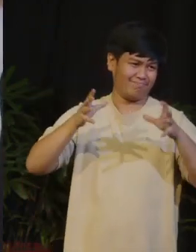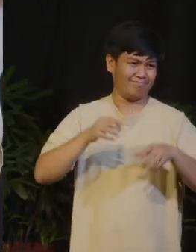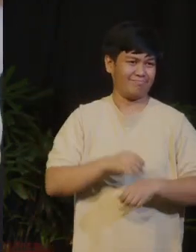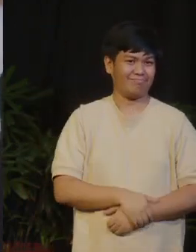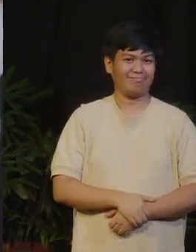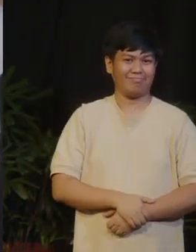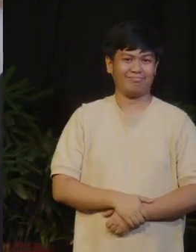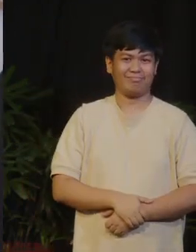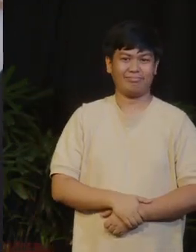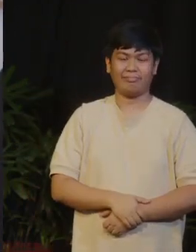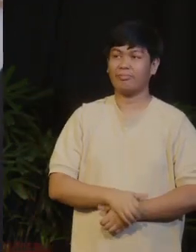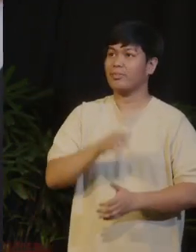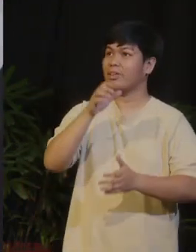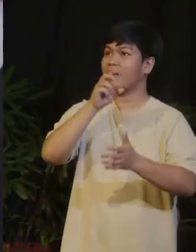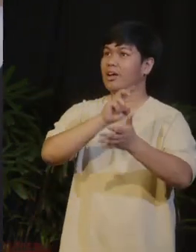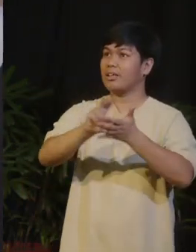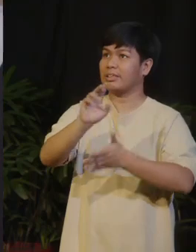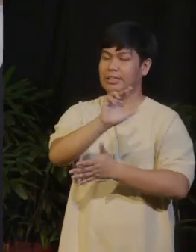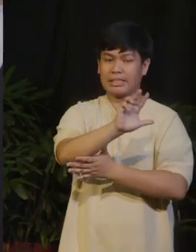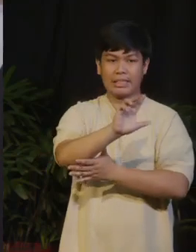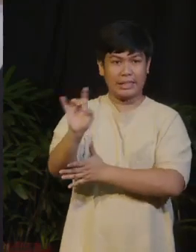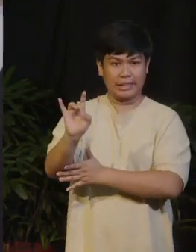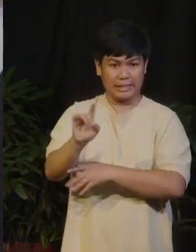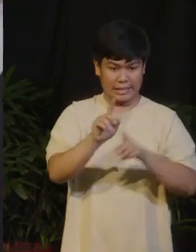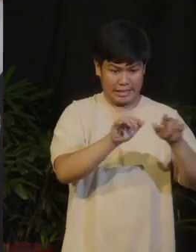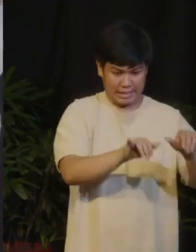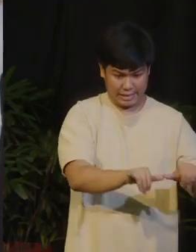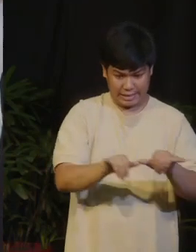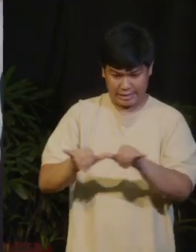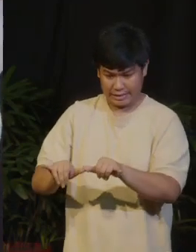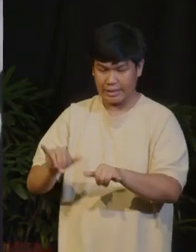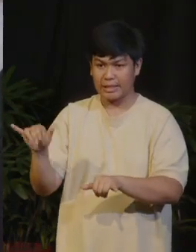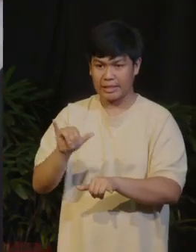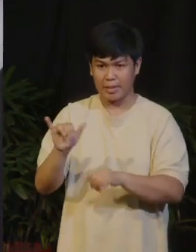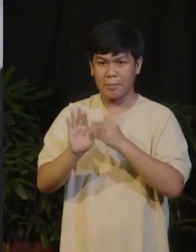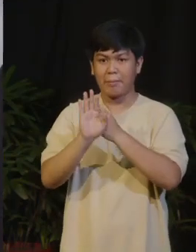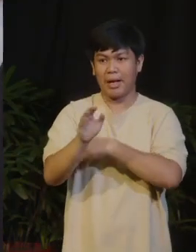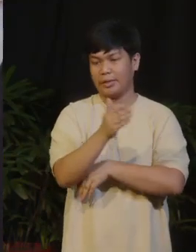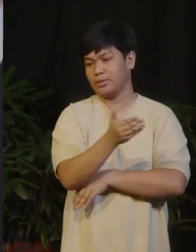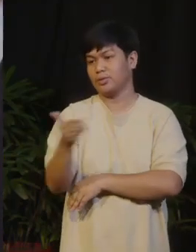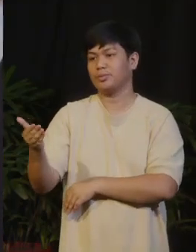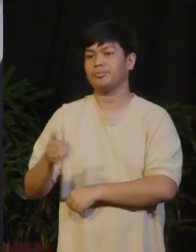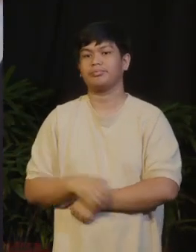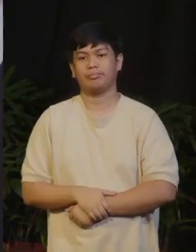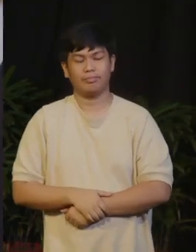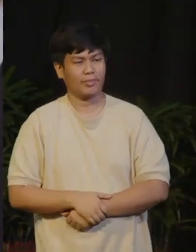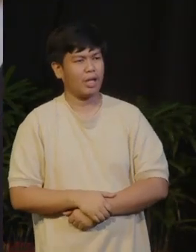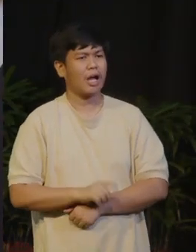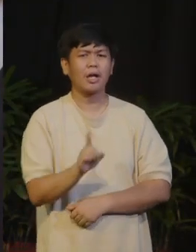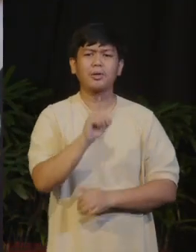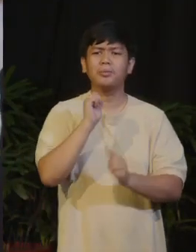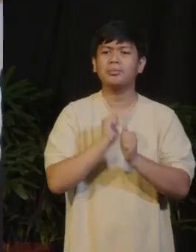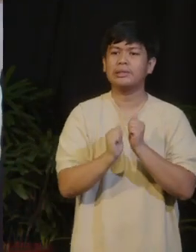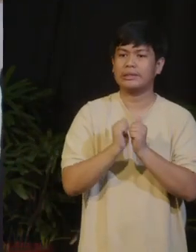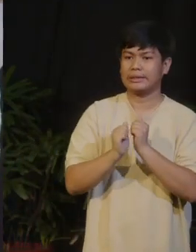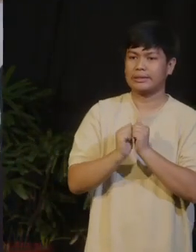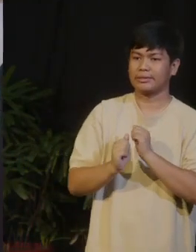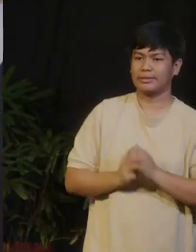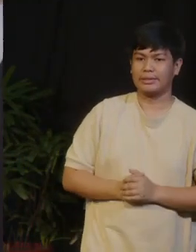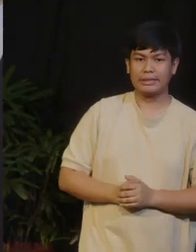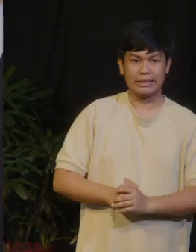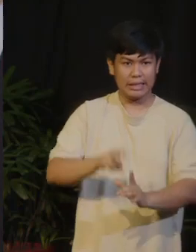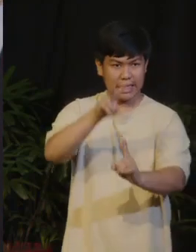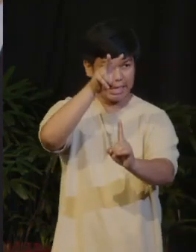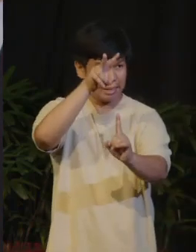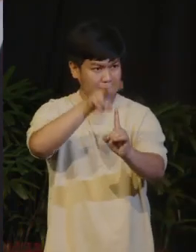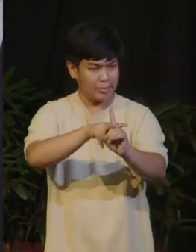po sa verse 38, for with the measure you use, it will be measured back to you. Muli, ito yung